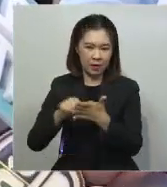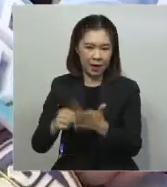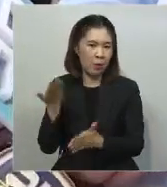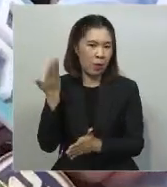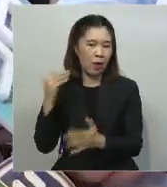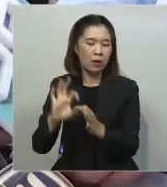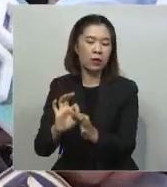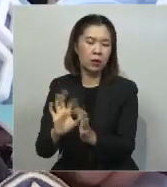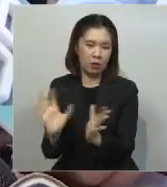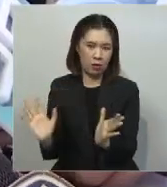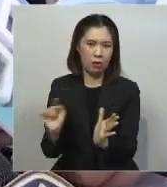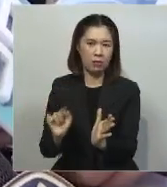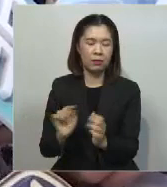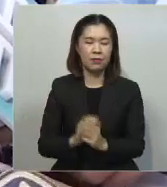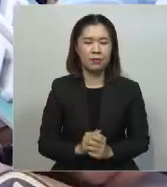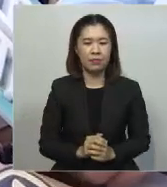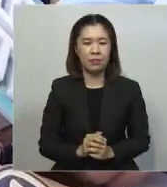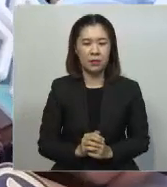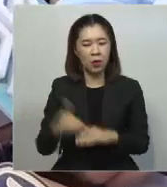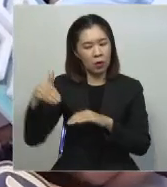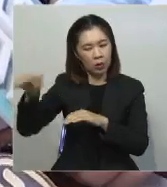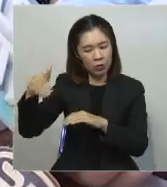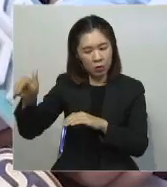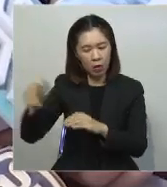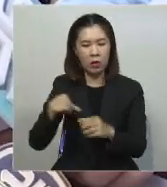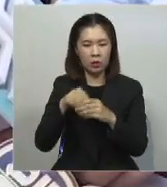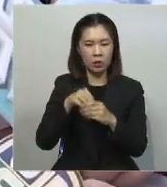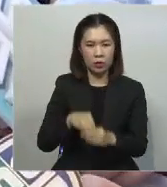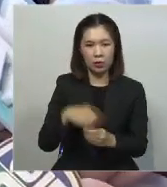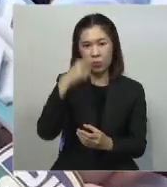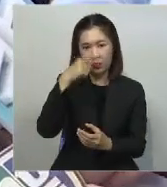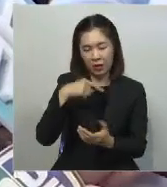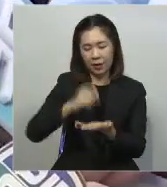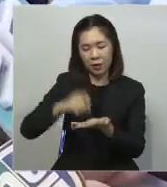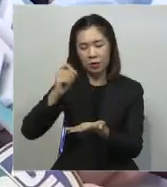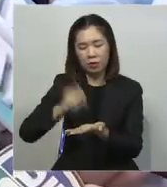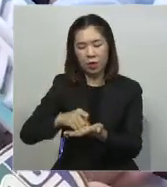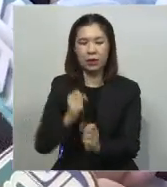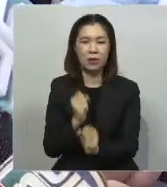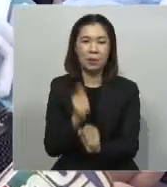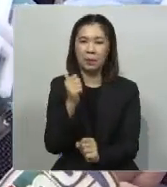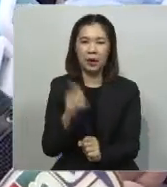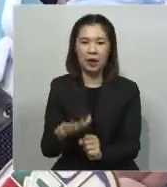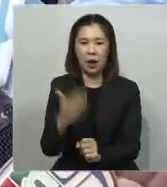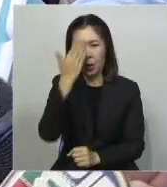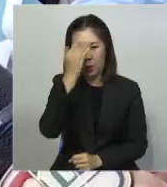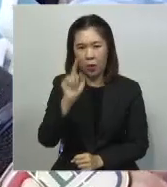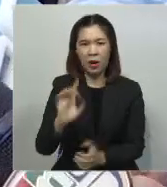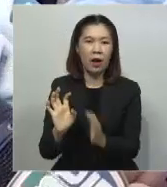ร้อยแล้วนะก็มีอยู่หลายๆทั้งต่างประเทศในประเทศที่ขอลงทะเบียนแล้วก็ทำไม่ได้เพราะว่าเขาเป็นล็อกว่